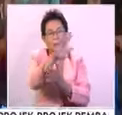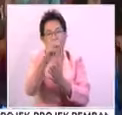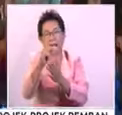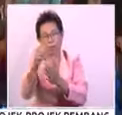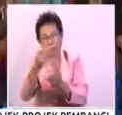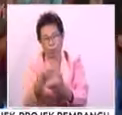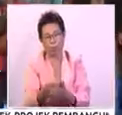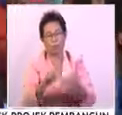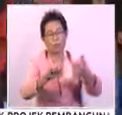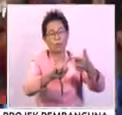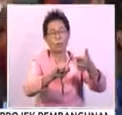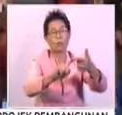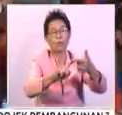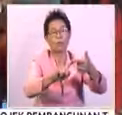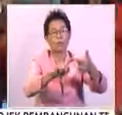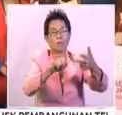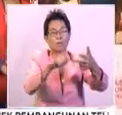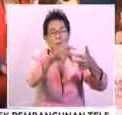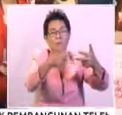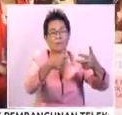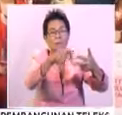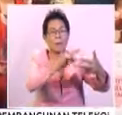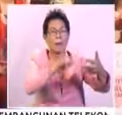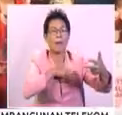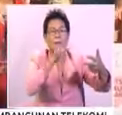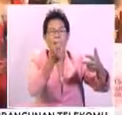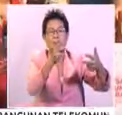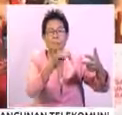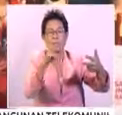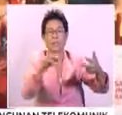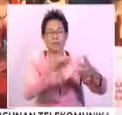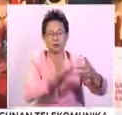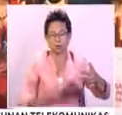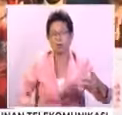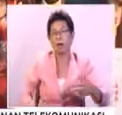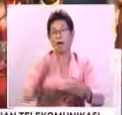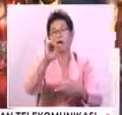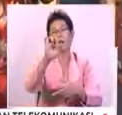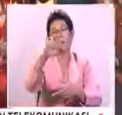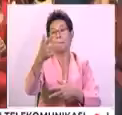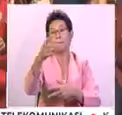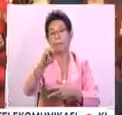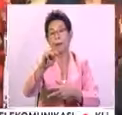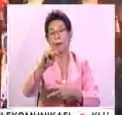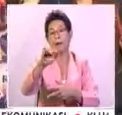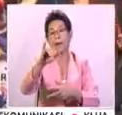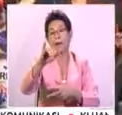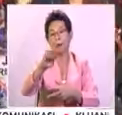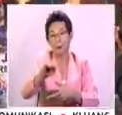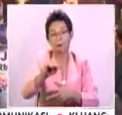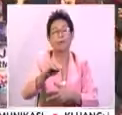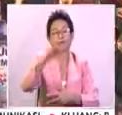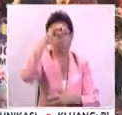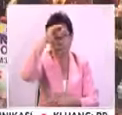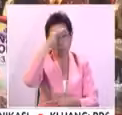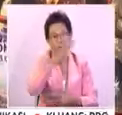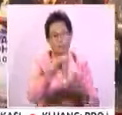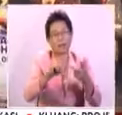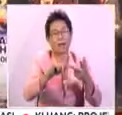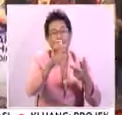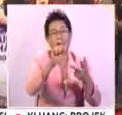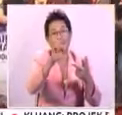RM5,000. Tempat kedua dan ketiga masing-masing milik SMK Sultan Ibrahim Johor dan SJKC Chung Hua Kelantan.